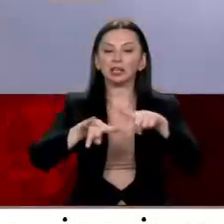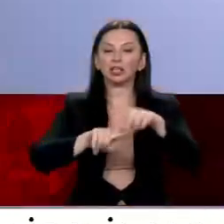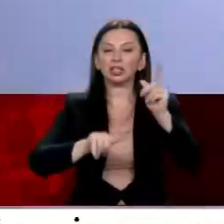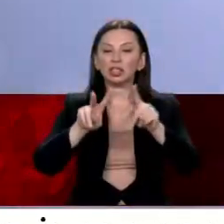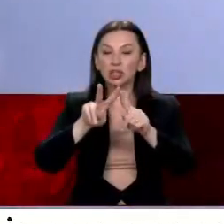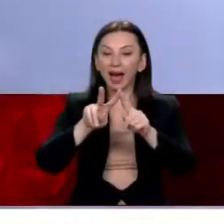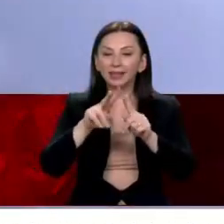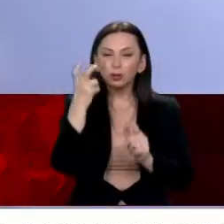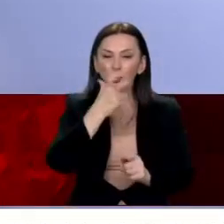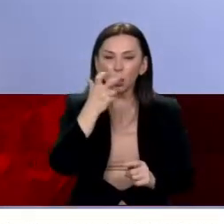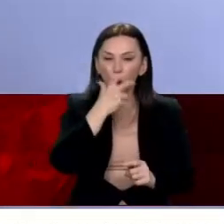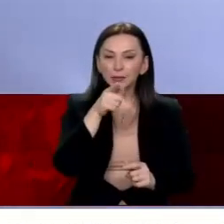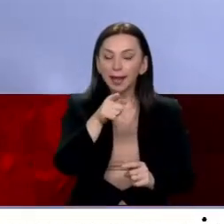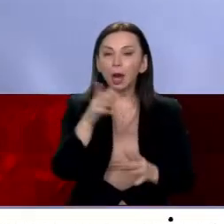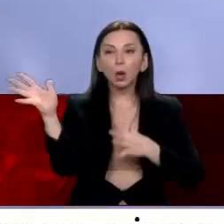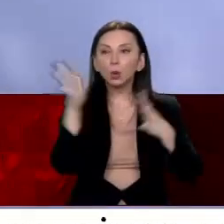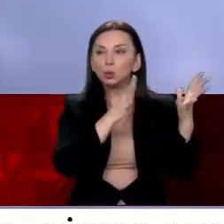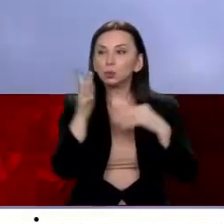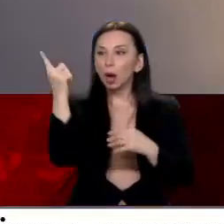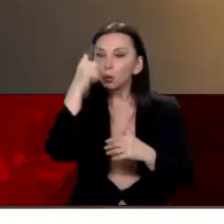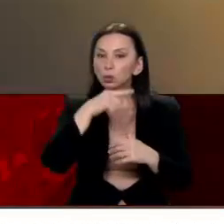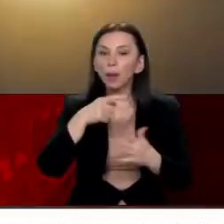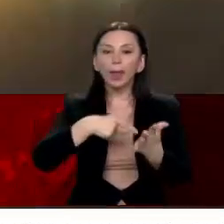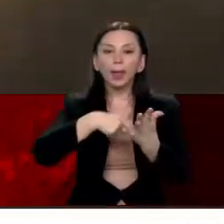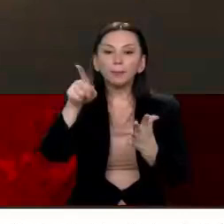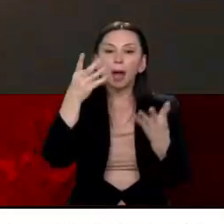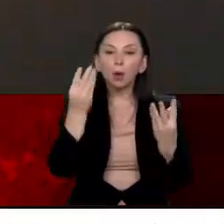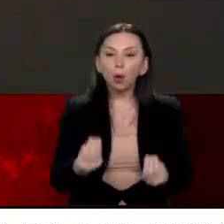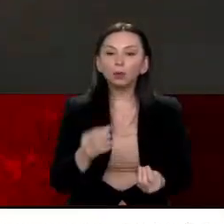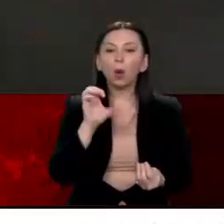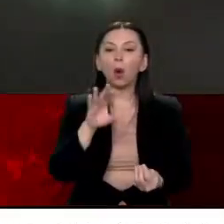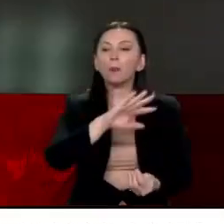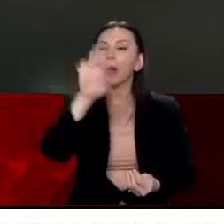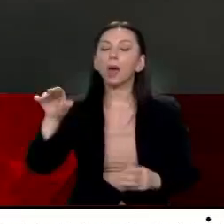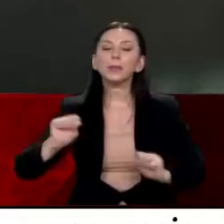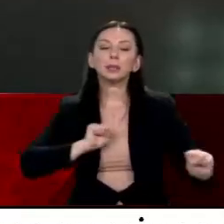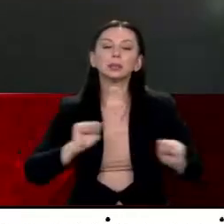rüzgar nedeniyle iptal olunca öğretmenler isyan etti.